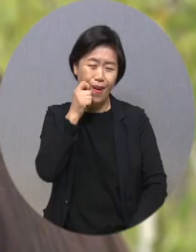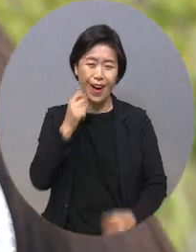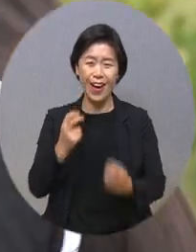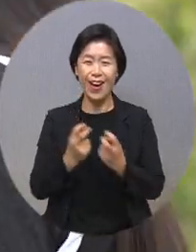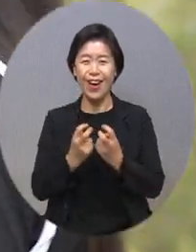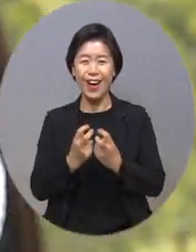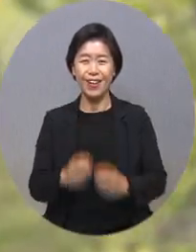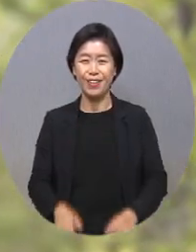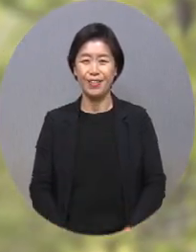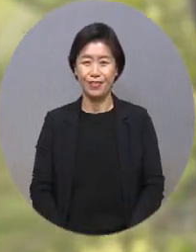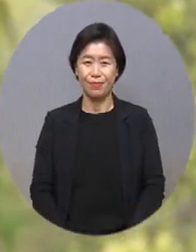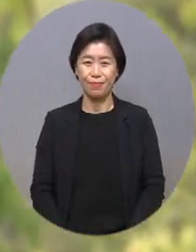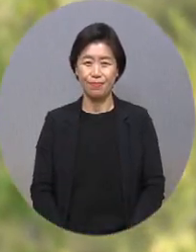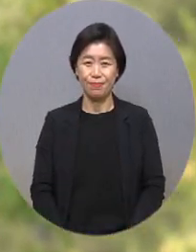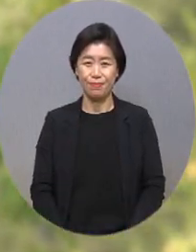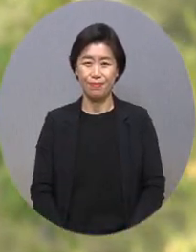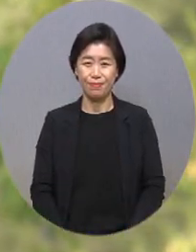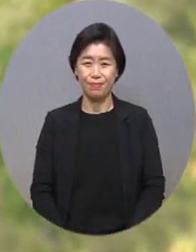빨리.